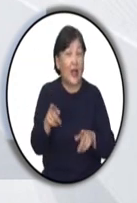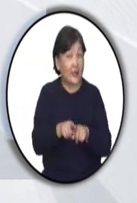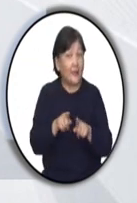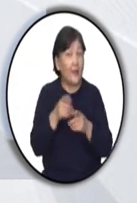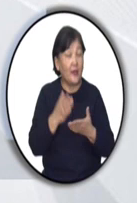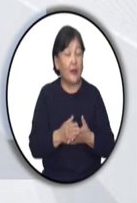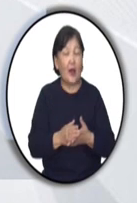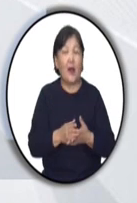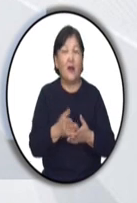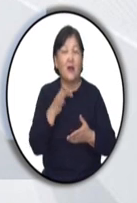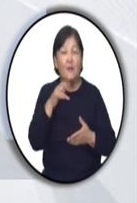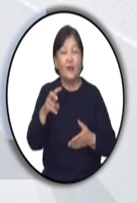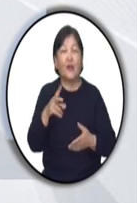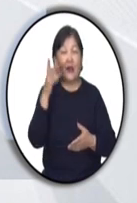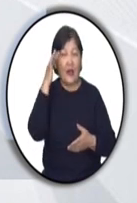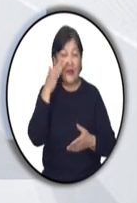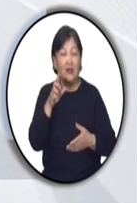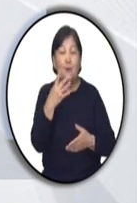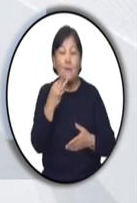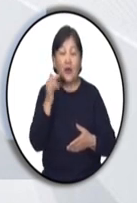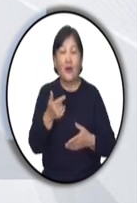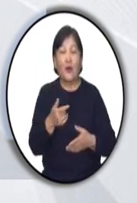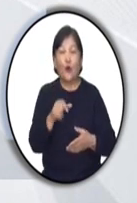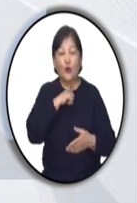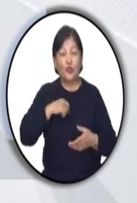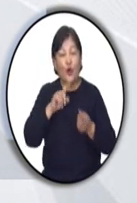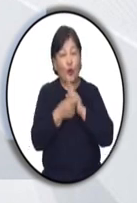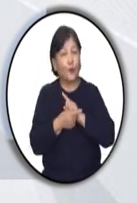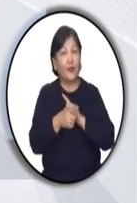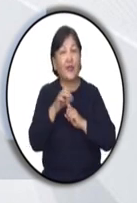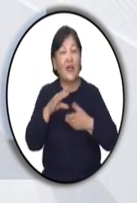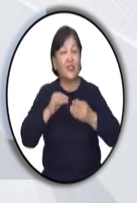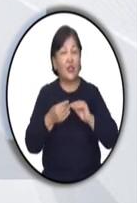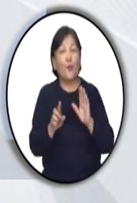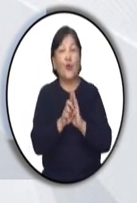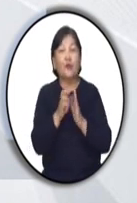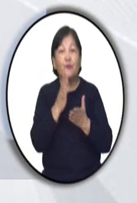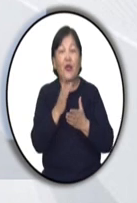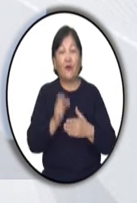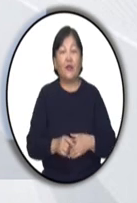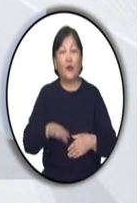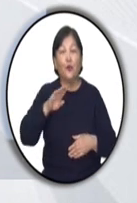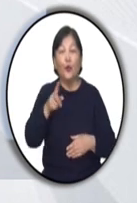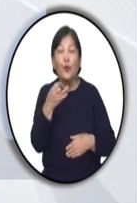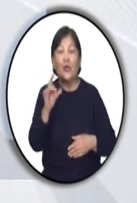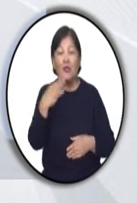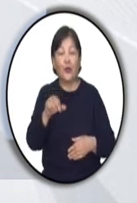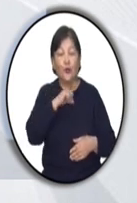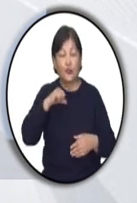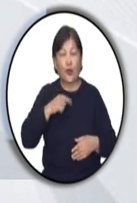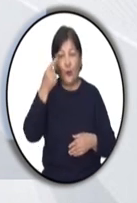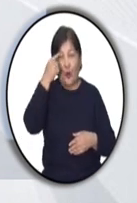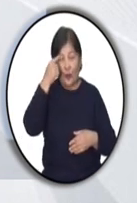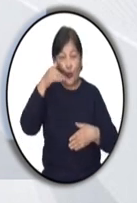ашиггүй гэсэн юм хариулт ээж болно. За импорт ямар бүтээтгэлийг орлон үйлдвэрлэж болох вэ гэж юм. За тэгэхээр бид нар бол түүхий